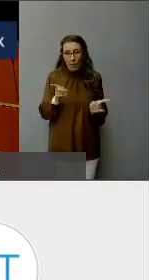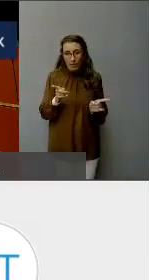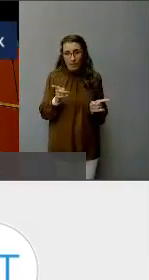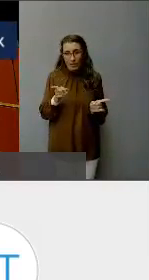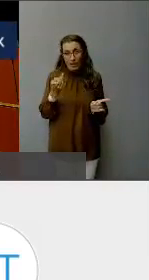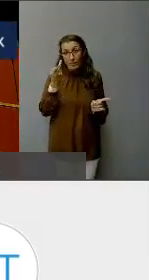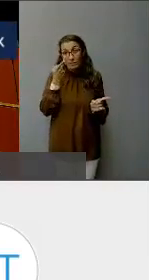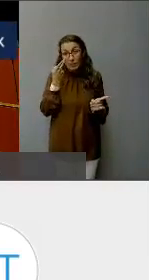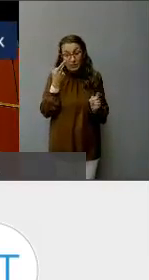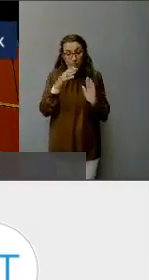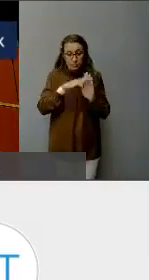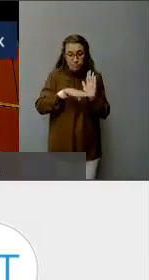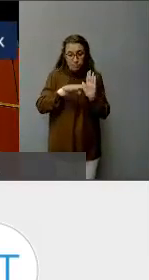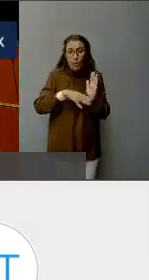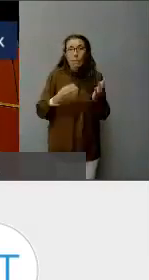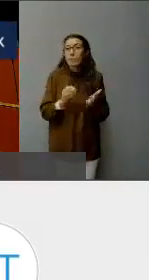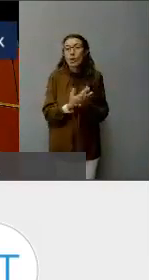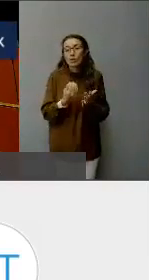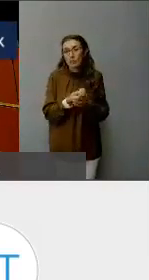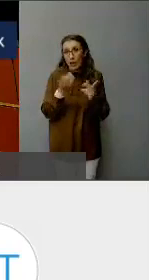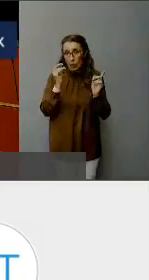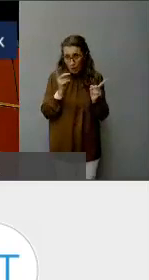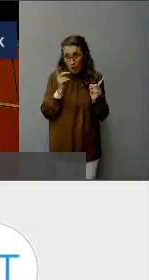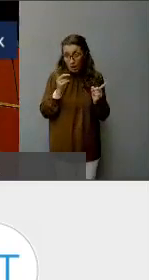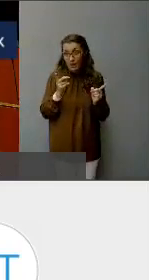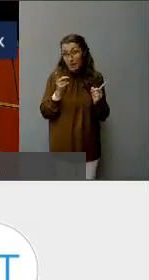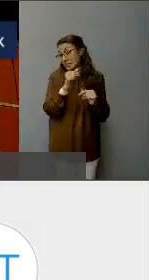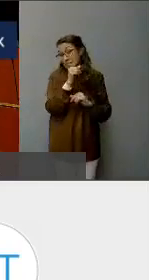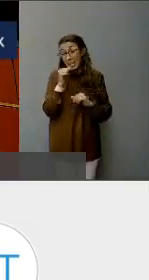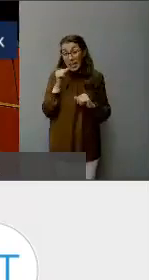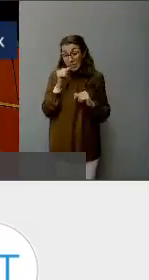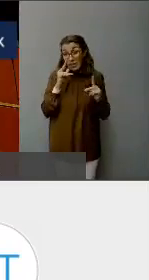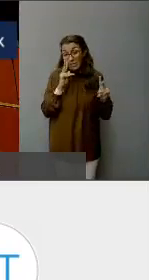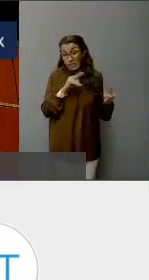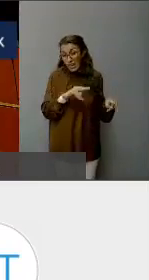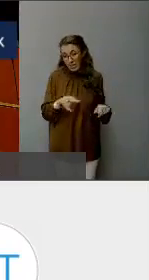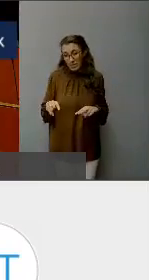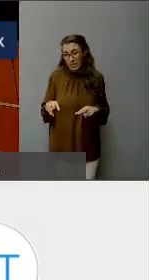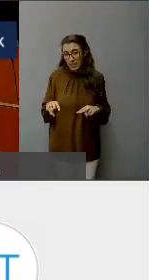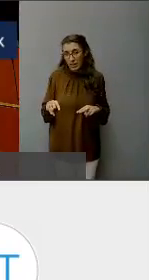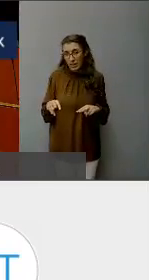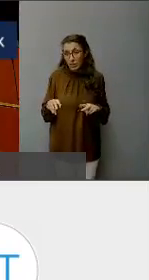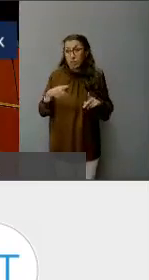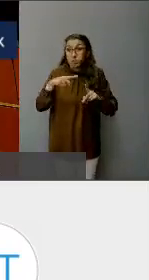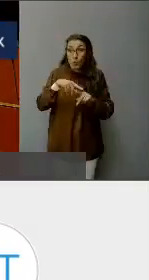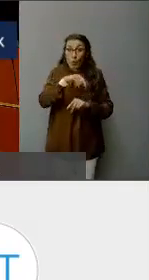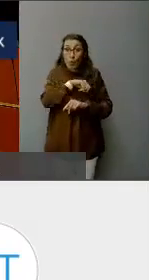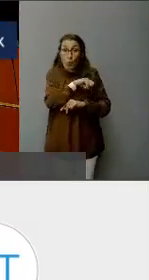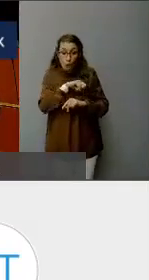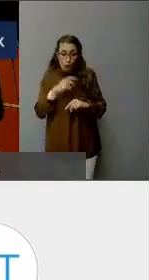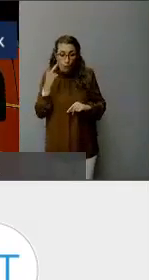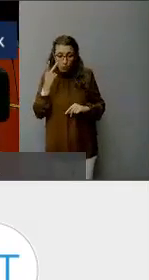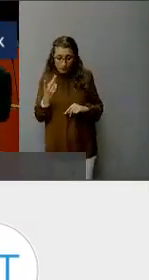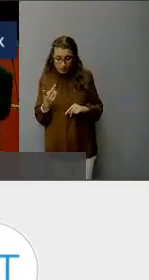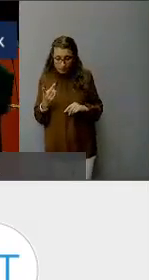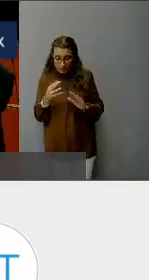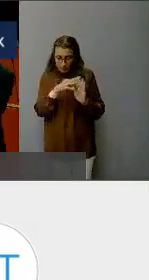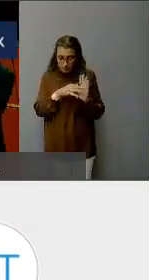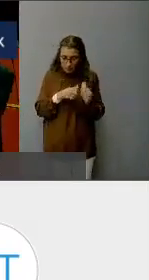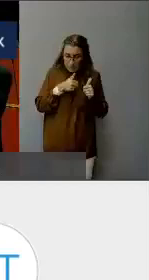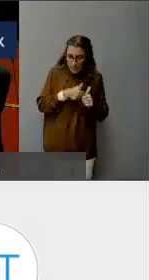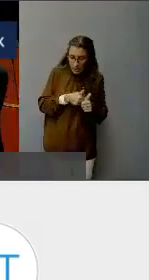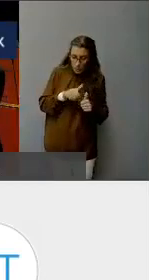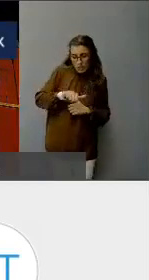redditività delle stesse e anche per verificare per parte del comune e ri strada non è stato perché se uno si applica solo a